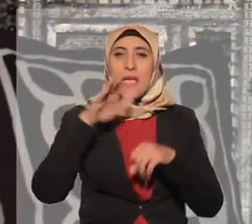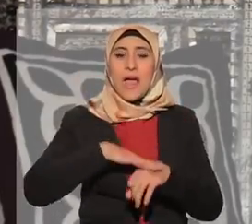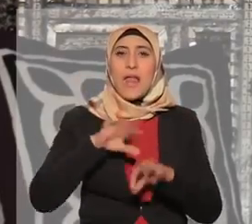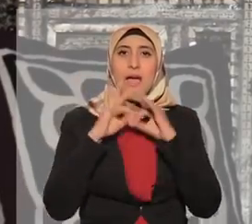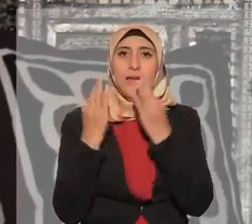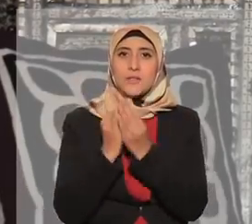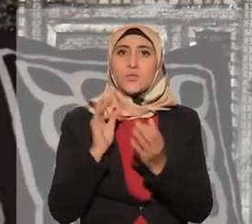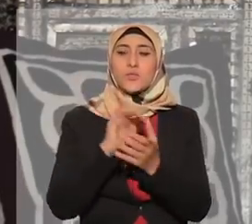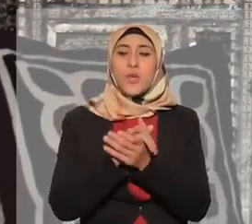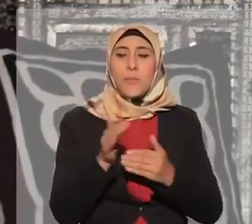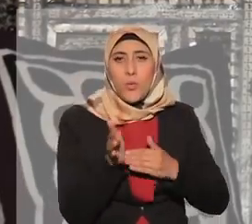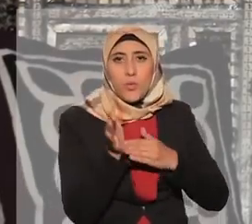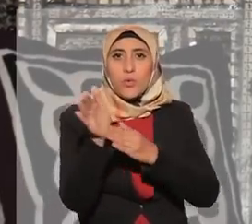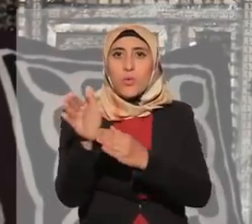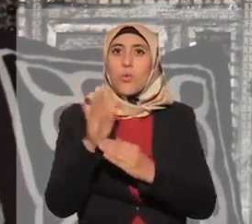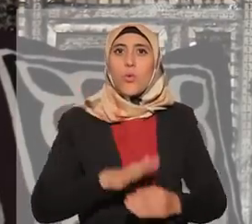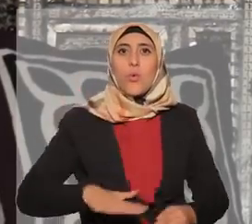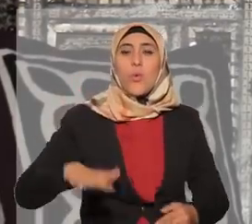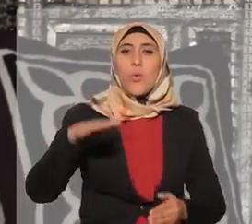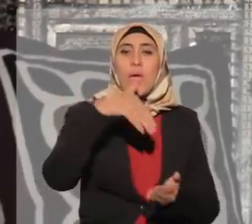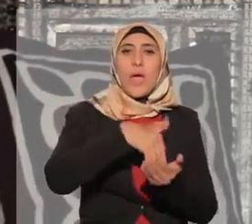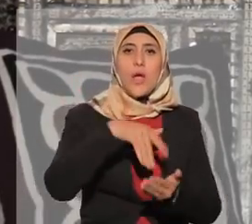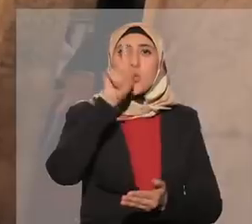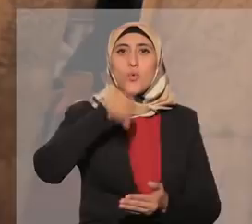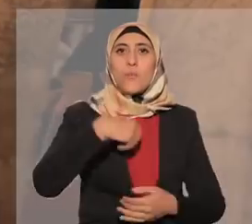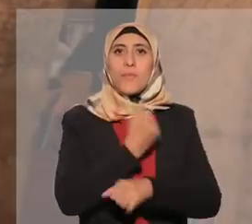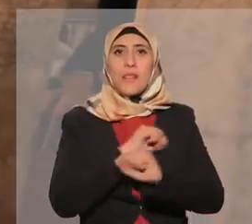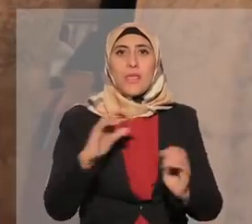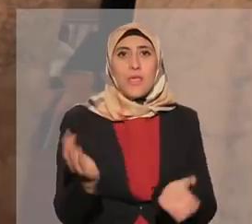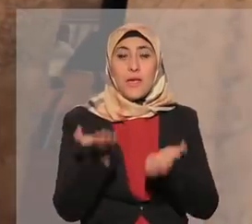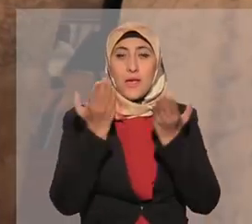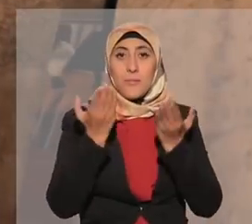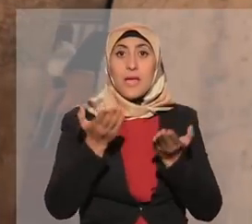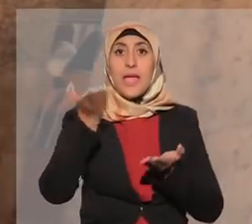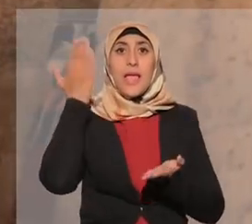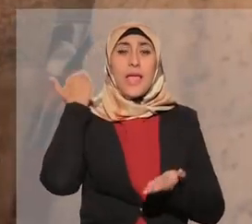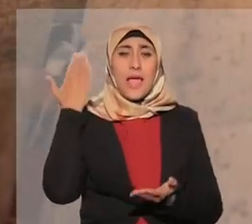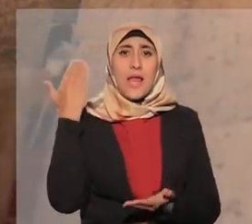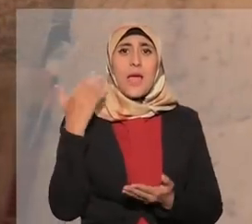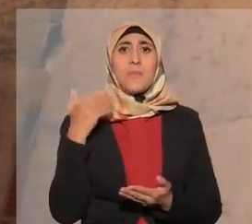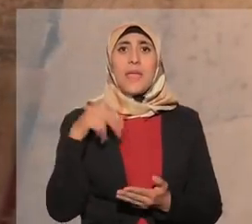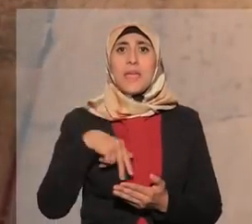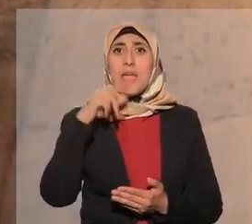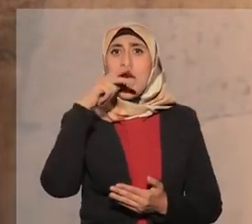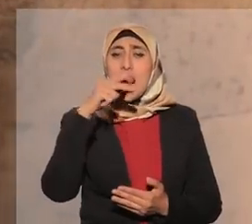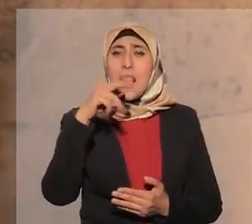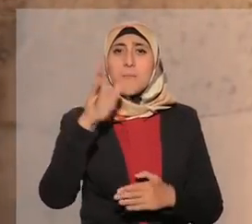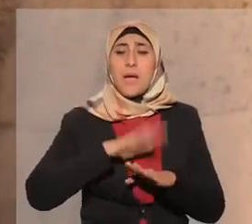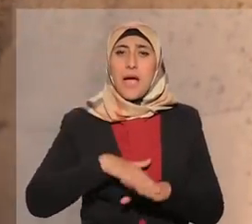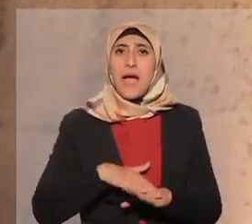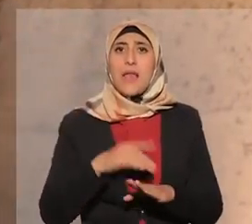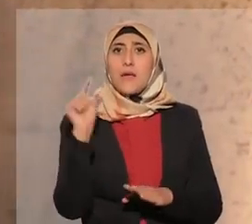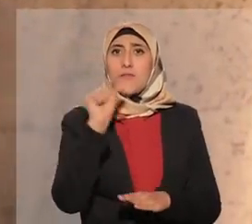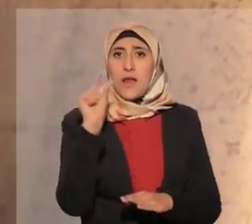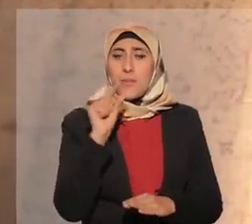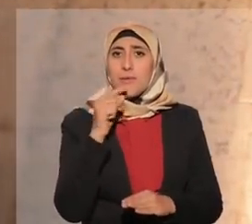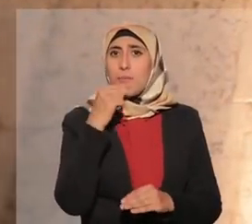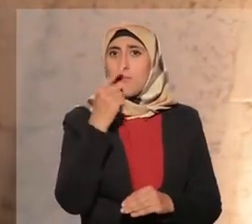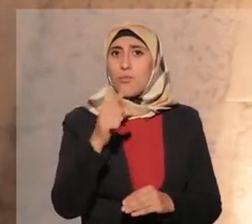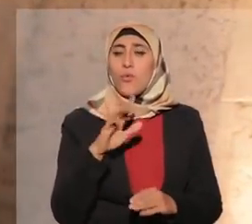وعلى آله وصحبه ومن سار على نهجه إلى يوم الدين. كان الحديث في المجلس الماضي